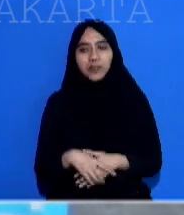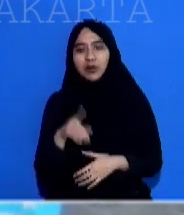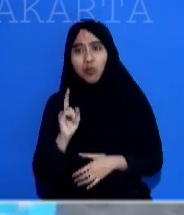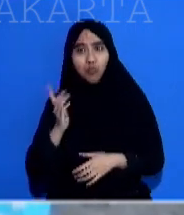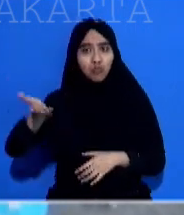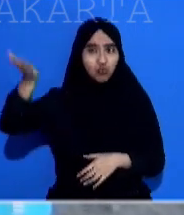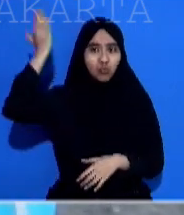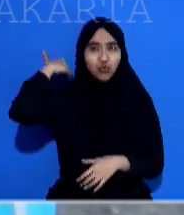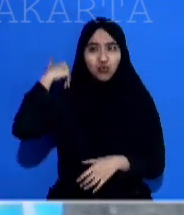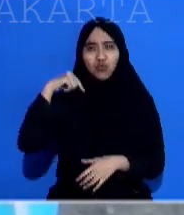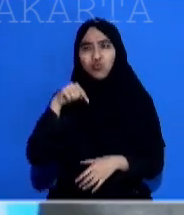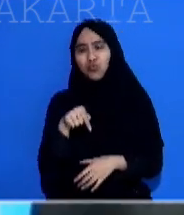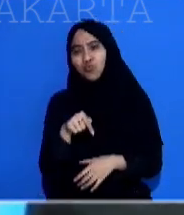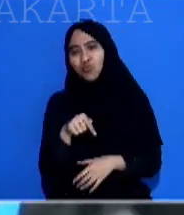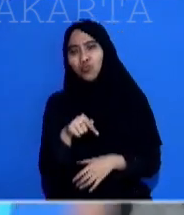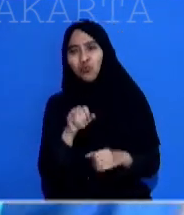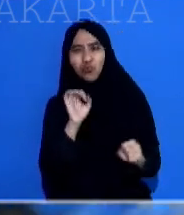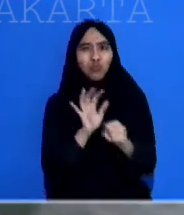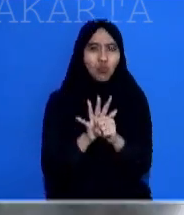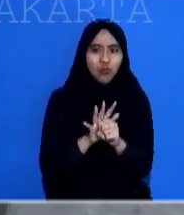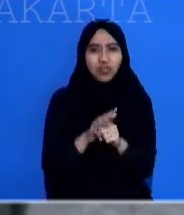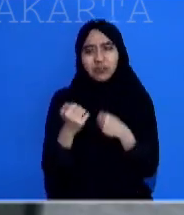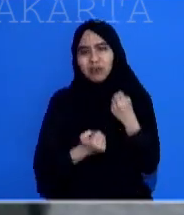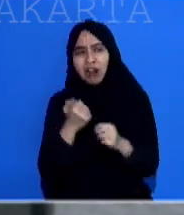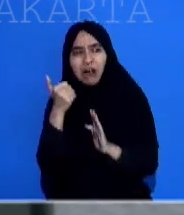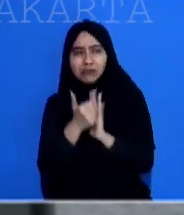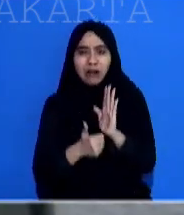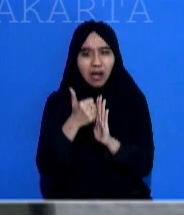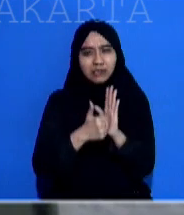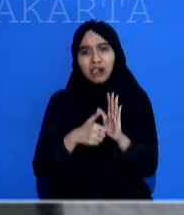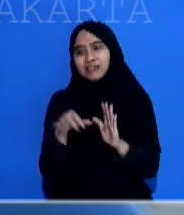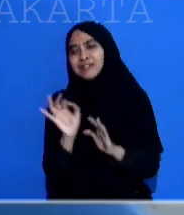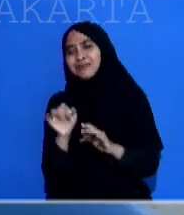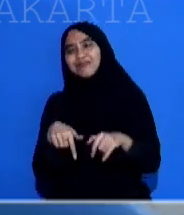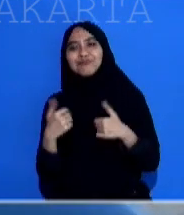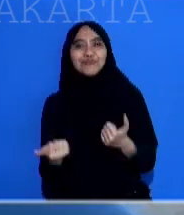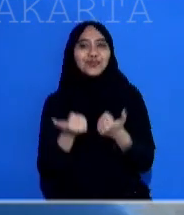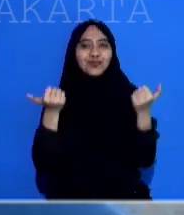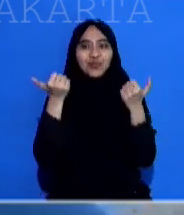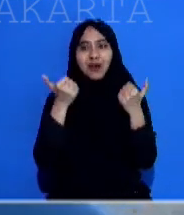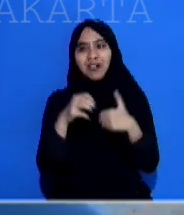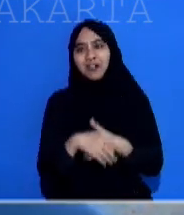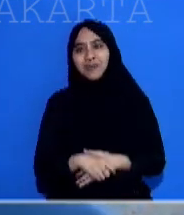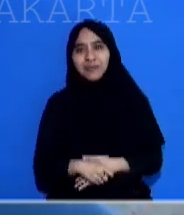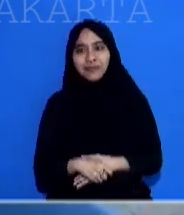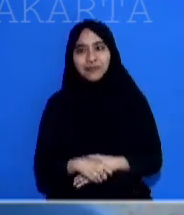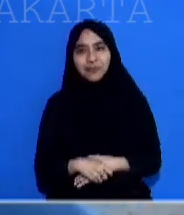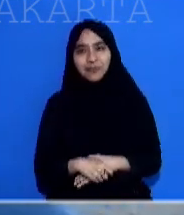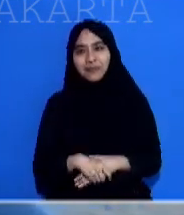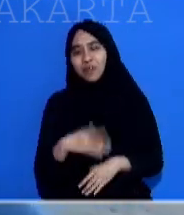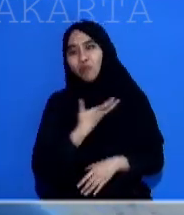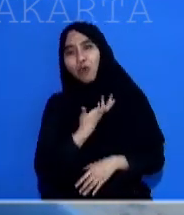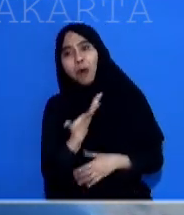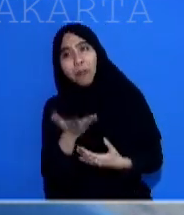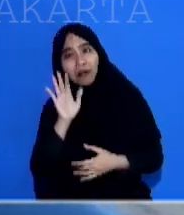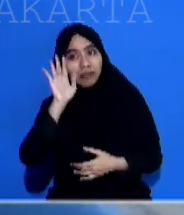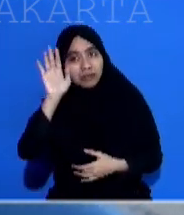SMP kan covid jadi enggak ada acara kayak gini jadi lumayan siap pak acanya mau jadi apa nih pak siap